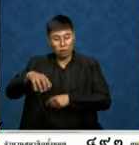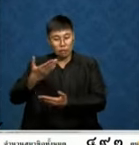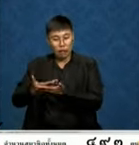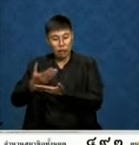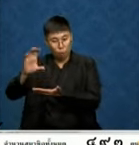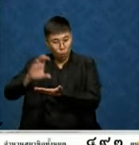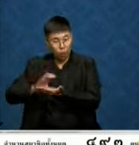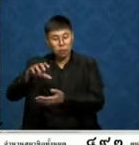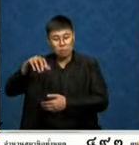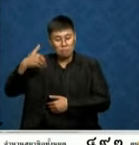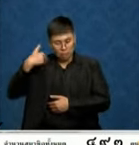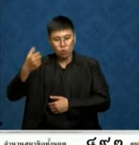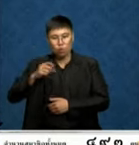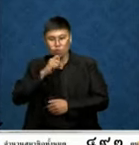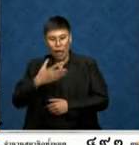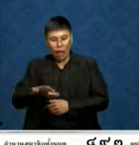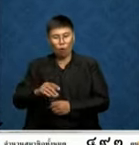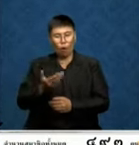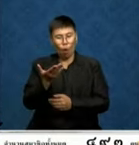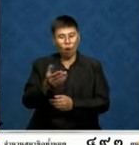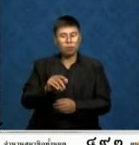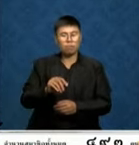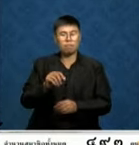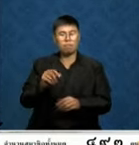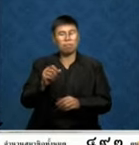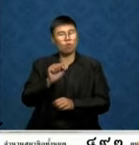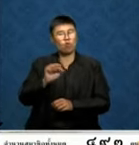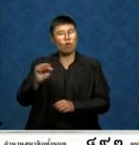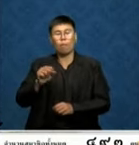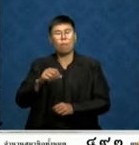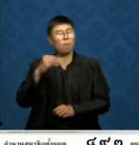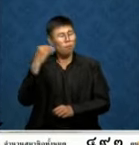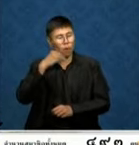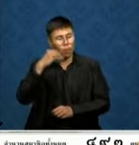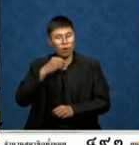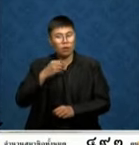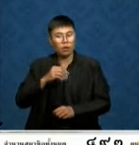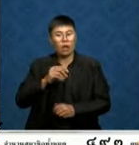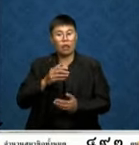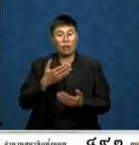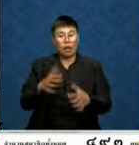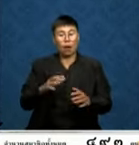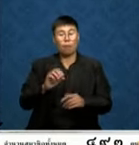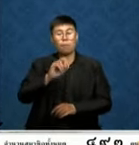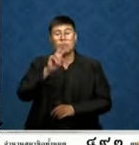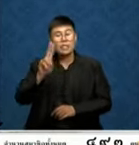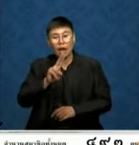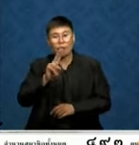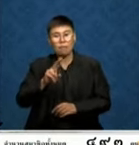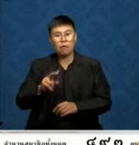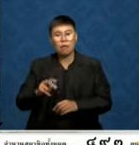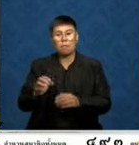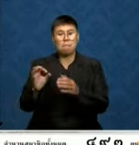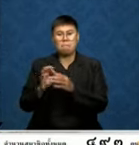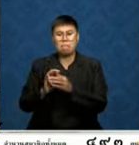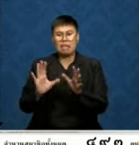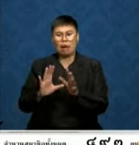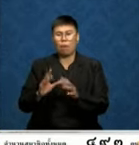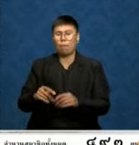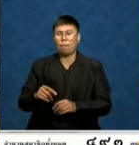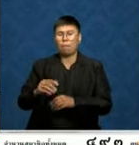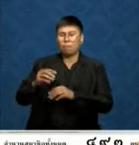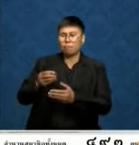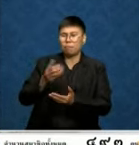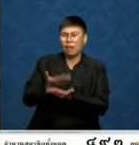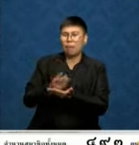าผู้แทนราษฎรทุกปีครับแต่พอมีกองทุนรอบโรงไฟฟ้าก็เข้าไปขอแล้วก็เอาไปใช้เนี่ยบางทีไม่ได้เอาไปเกี่ยวข้องกับการพัฒนาคุณภาพชีวิตประชาช